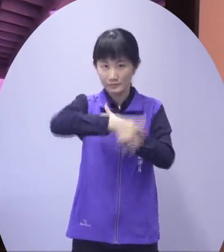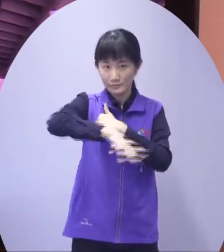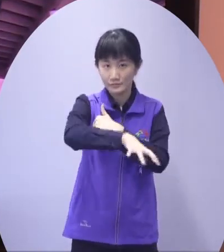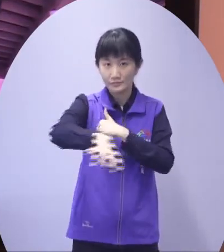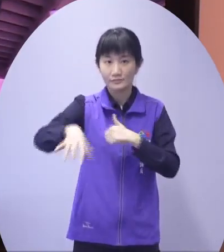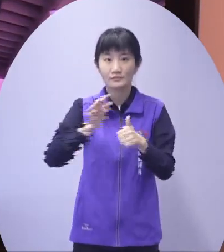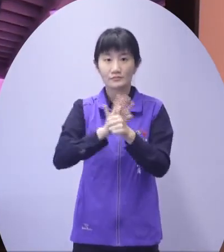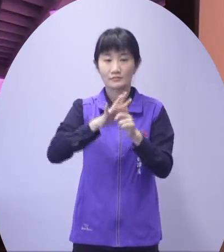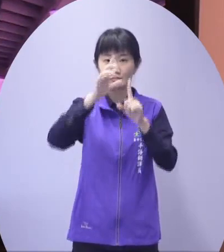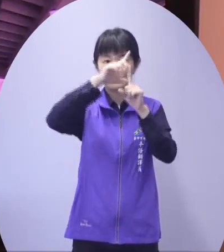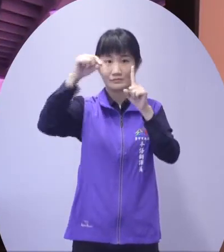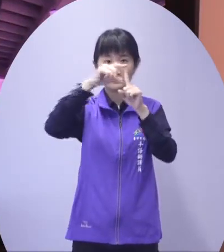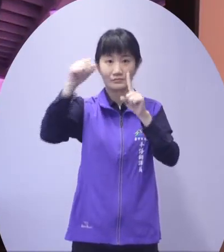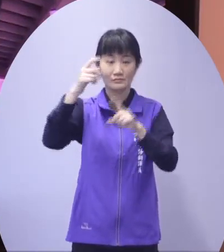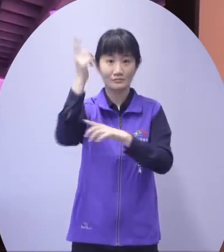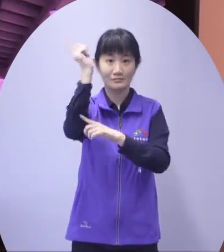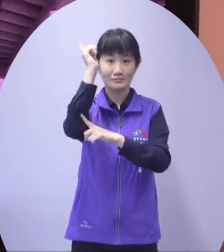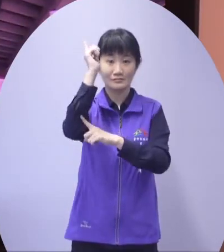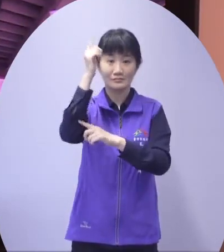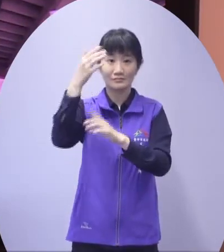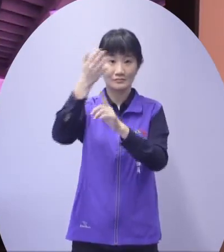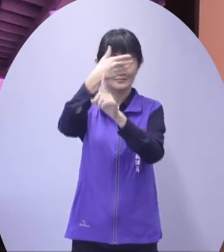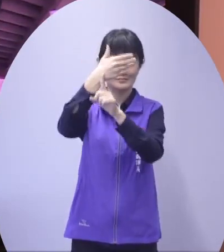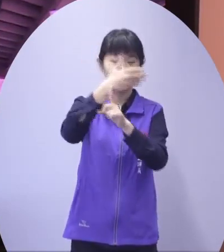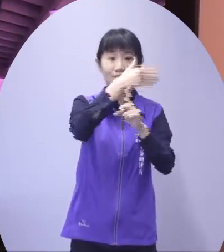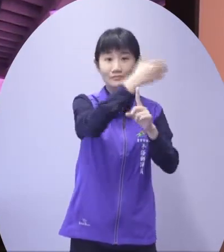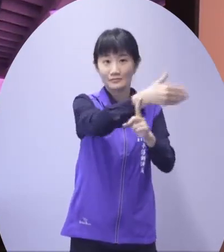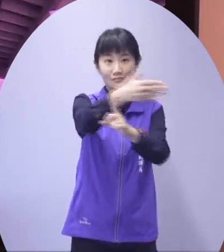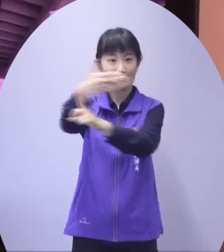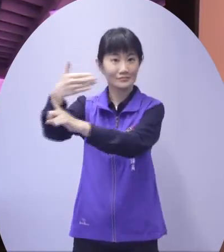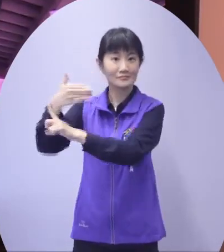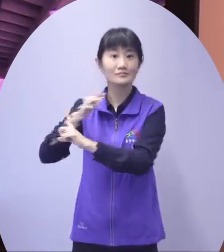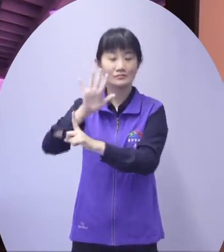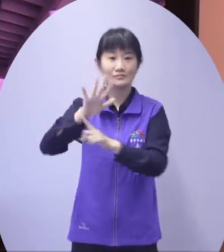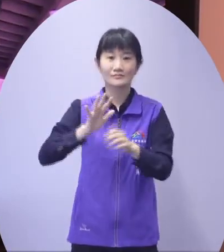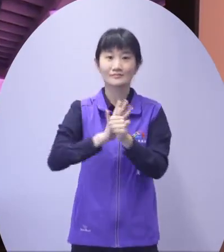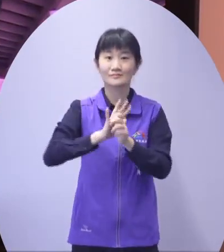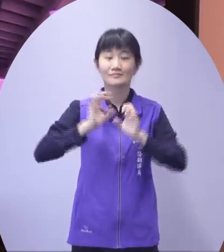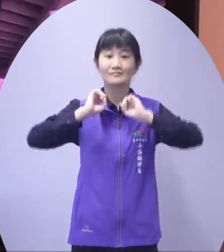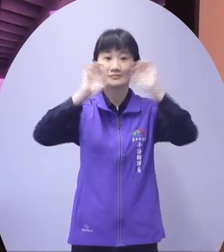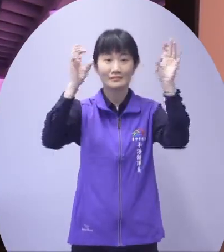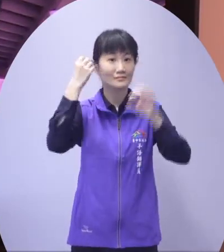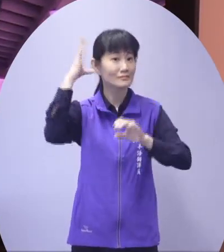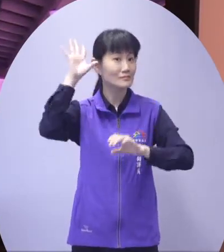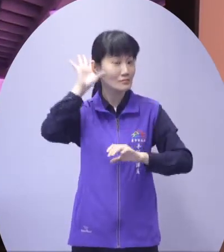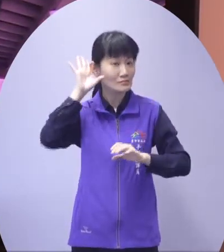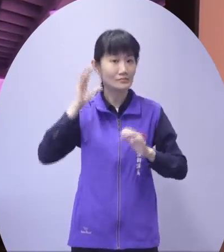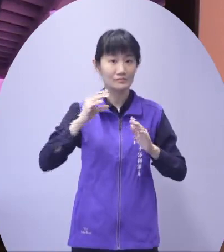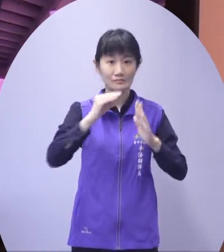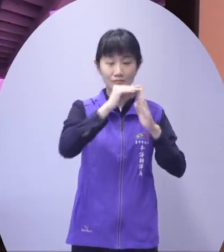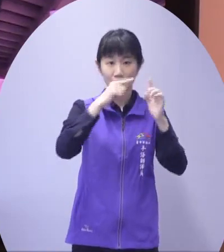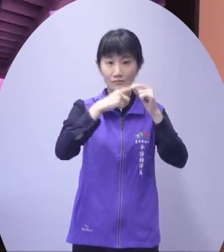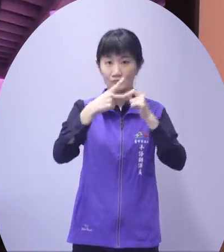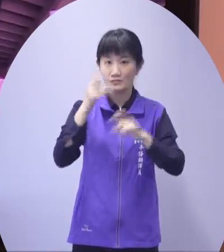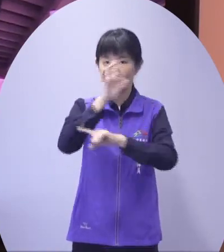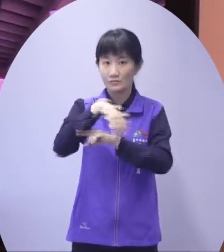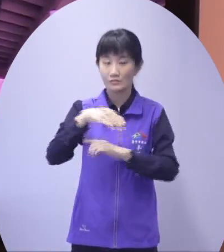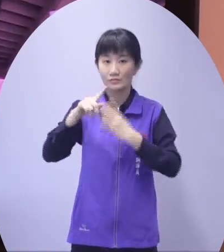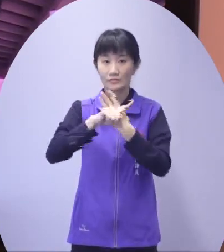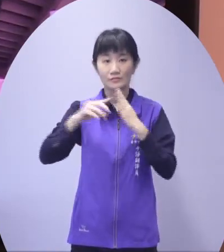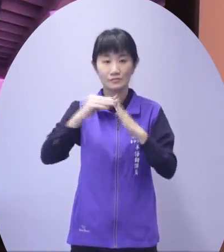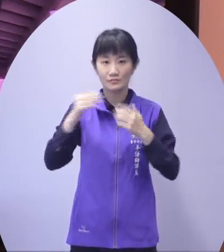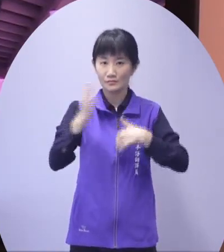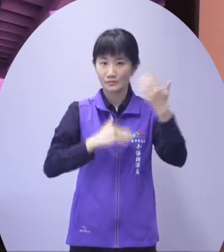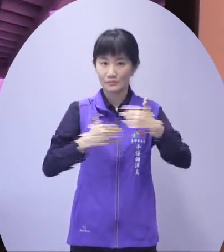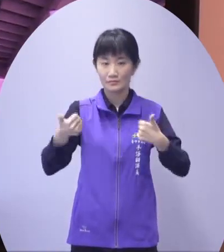协助，包含交通局的接驳车、建设局的马路烫平、新闻局的宣传，还有农业局跟我们协助跟总苗场这边来沟通